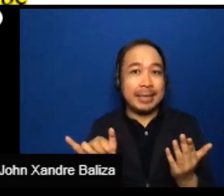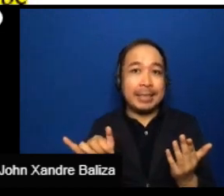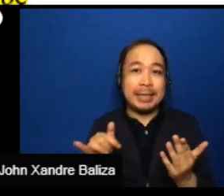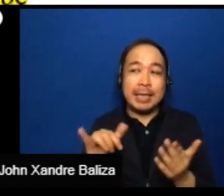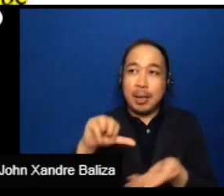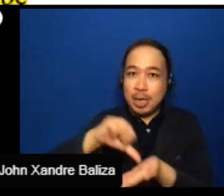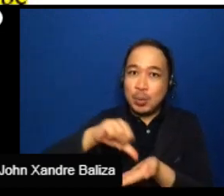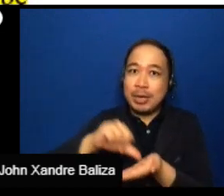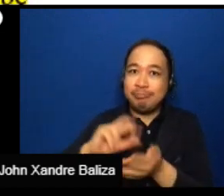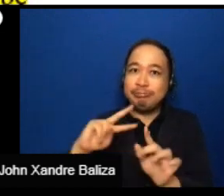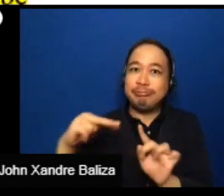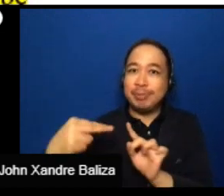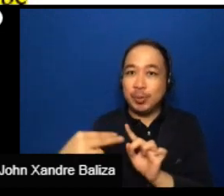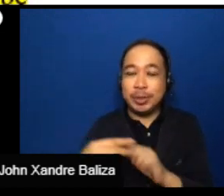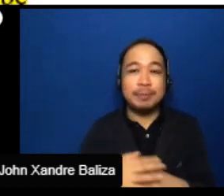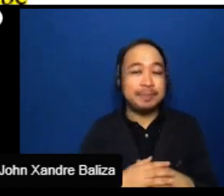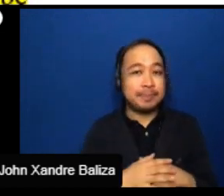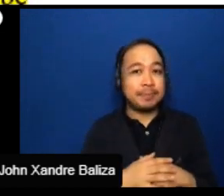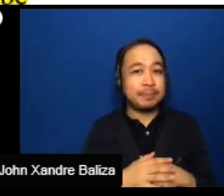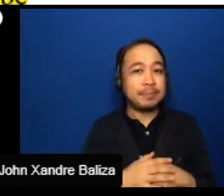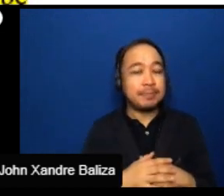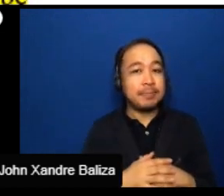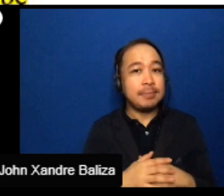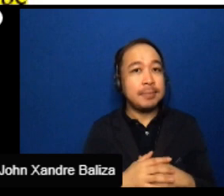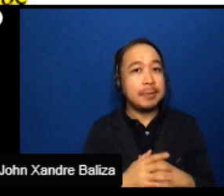предлагаю использовать именно эту формулировку.